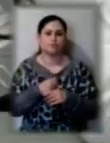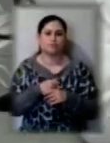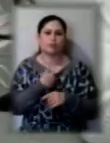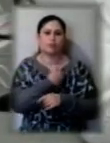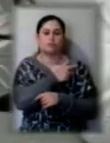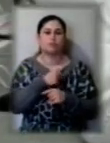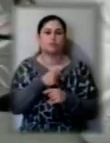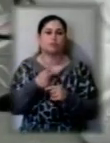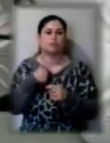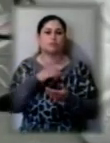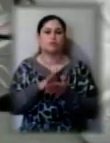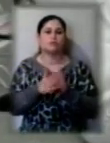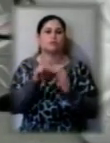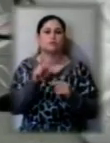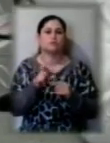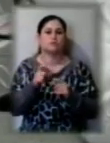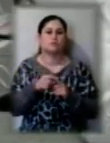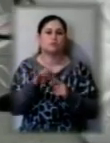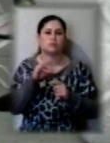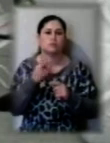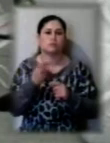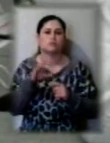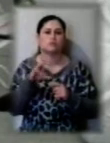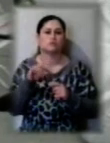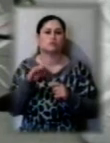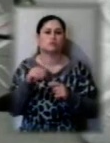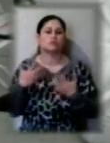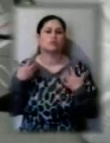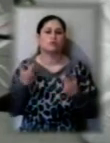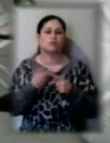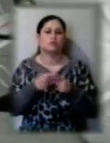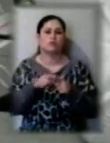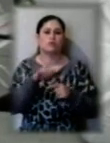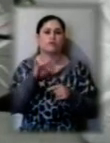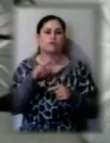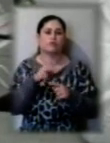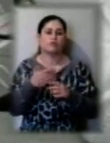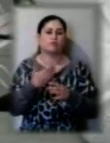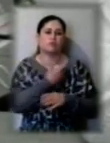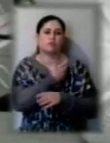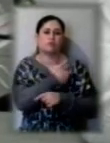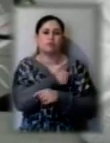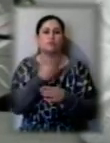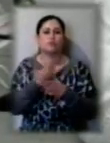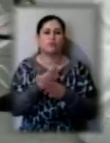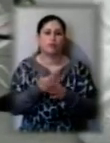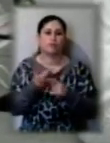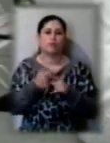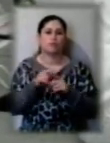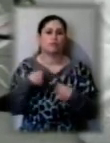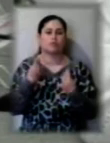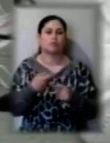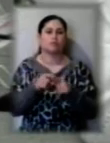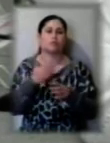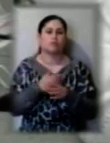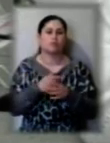договір з Національною службою здоров'я на цей вид медичної допомоги. Ми надаємо таку допомогу в